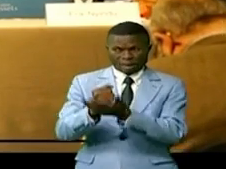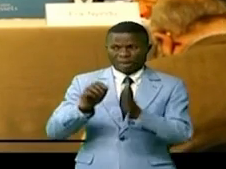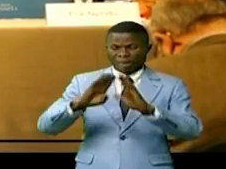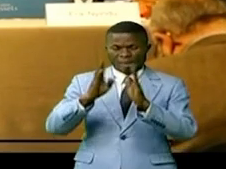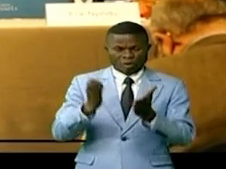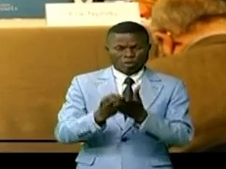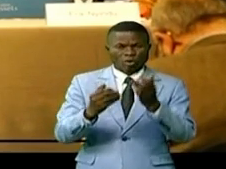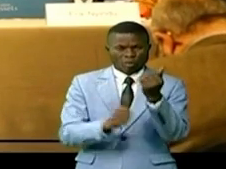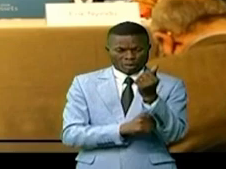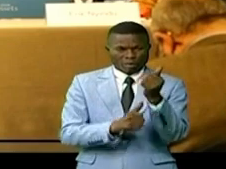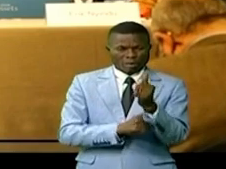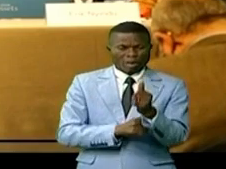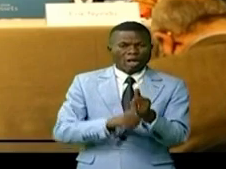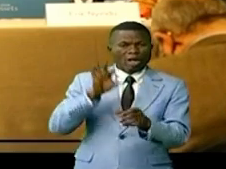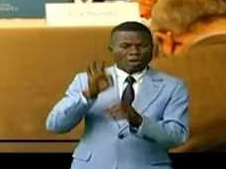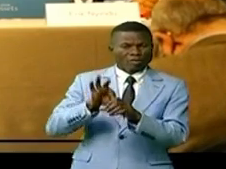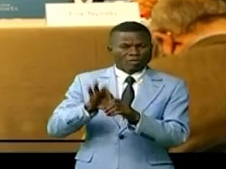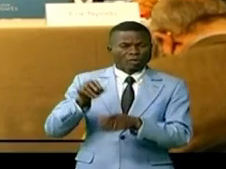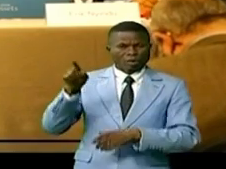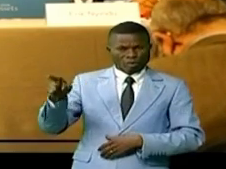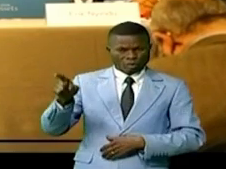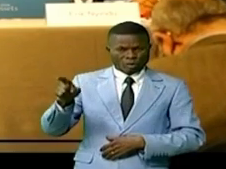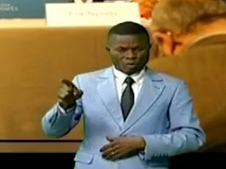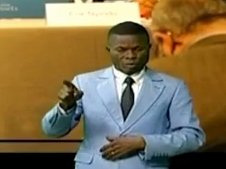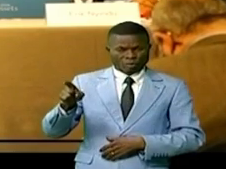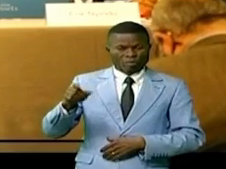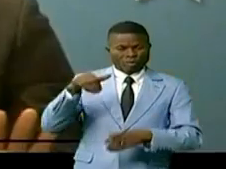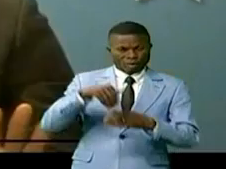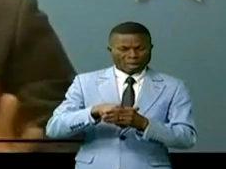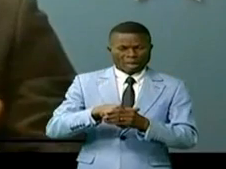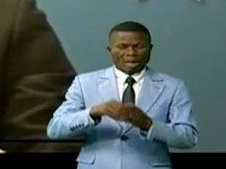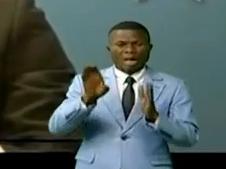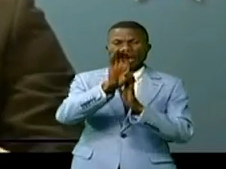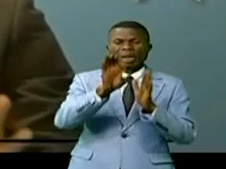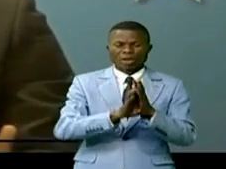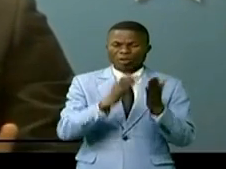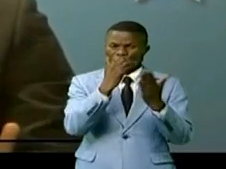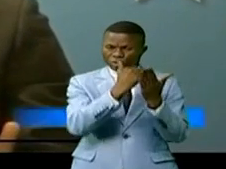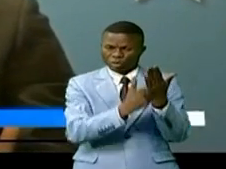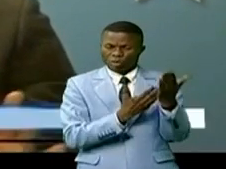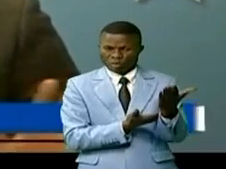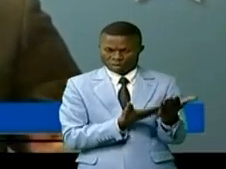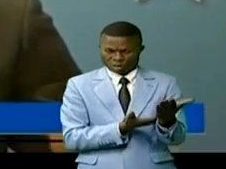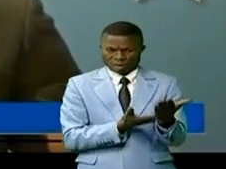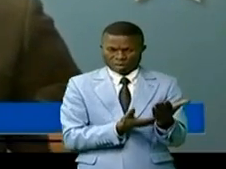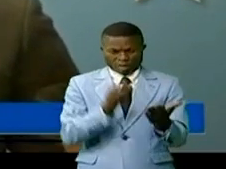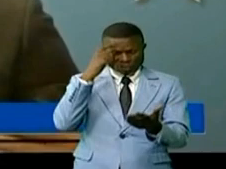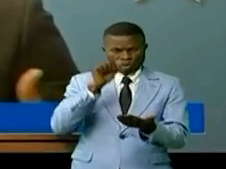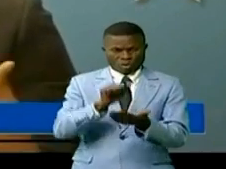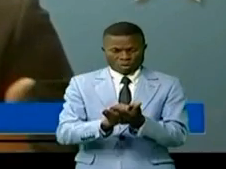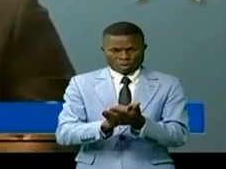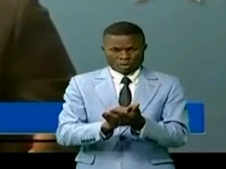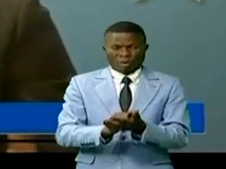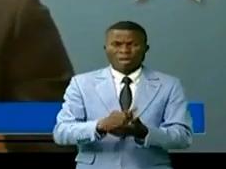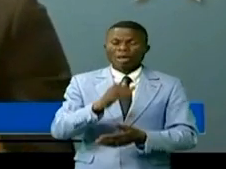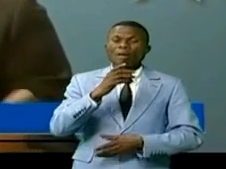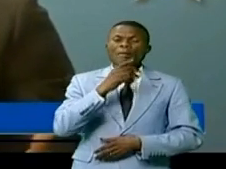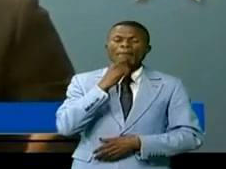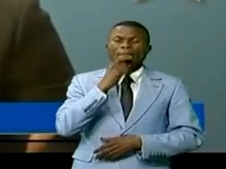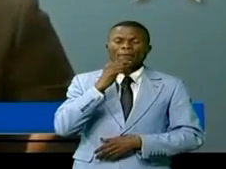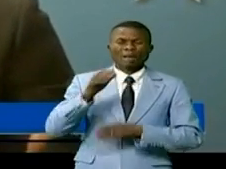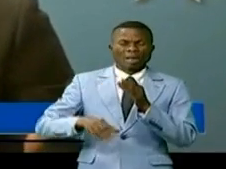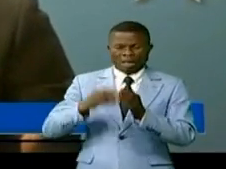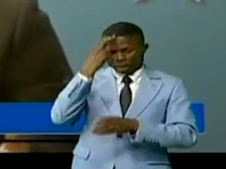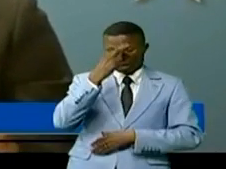à ce qu'il soit même retenu dans les tri qui avaient été faits au départ. Et sur cette question, après, les prêtres sont dans le